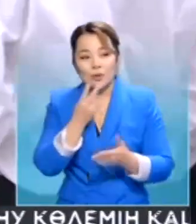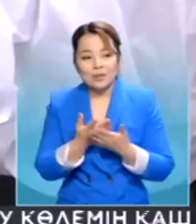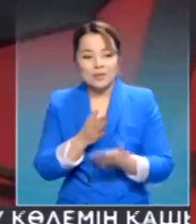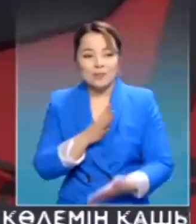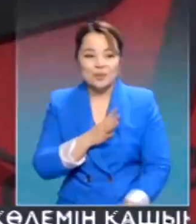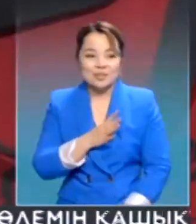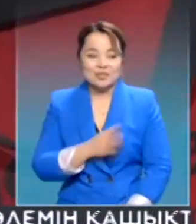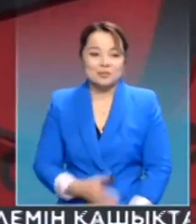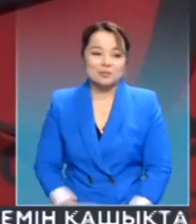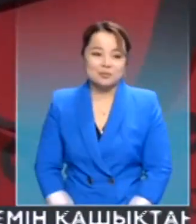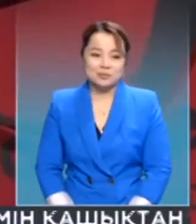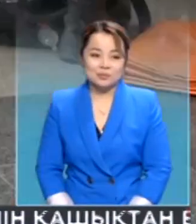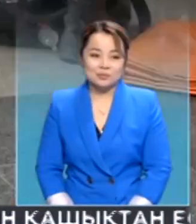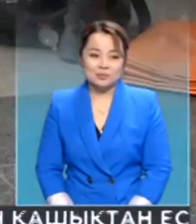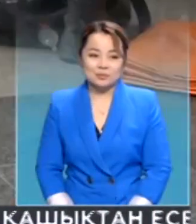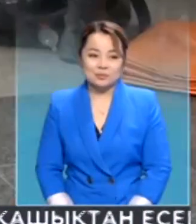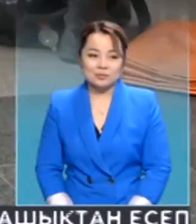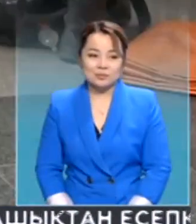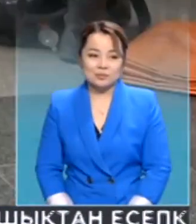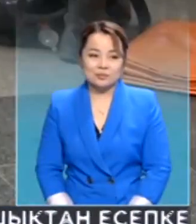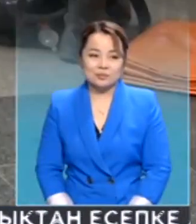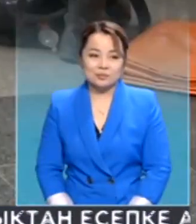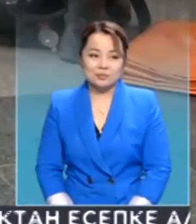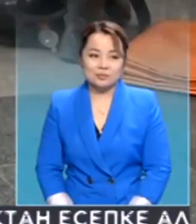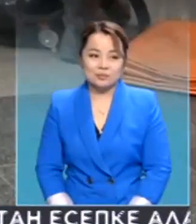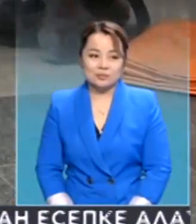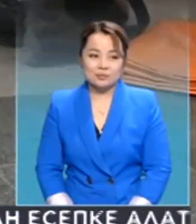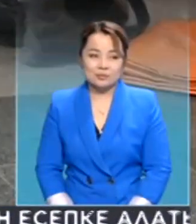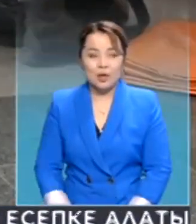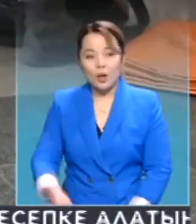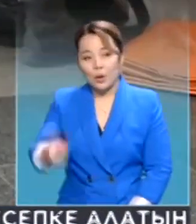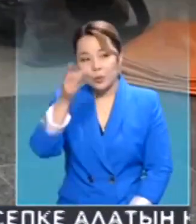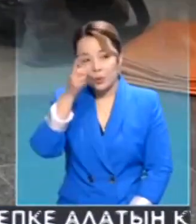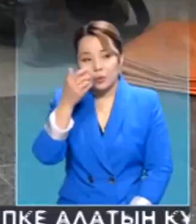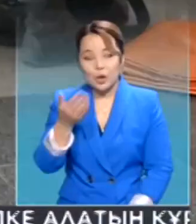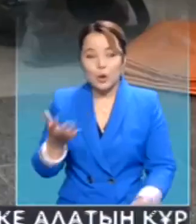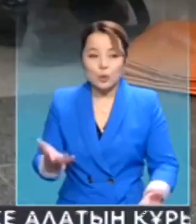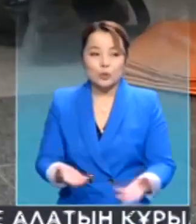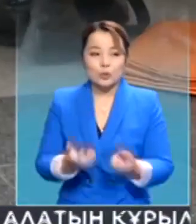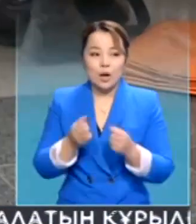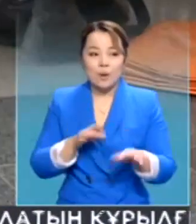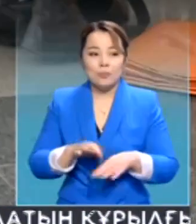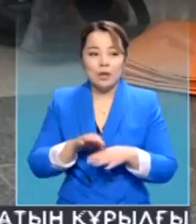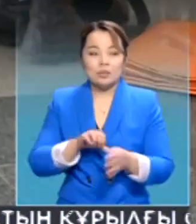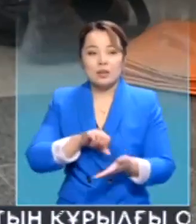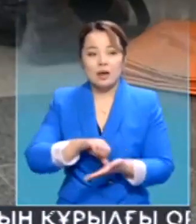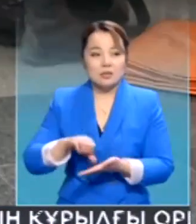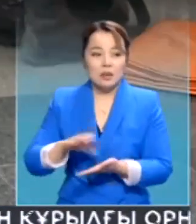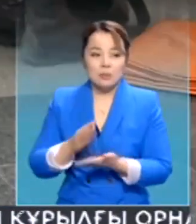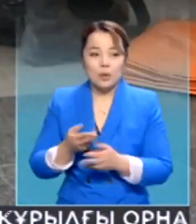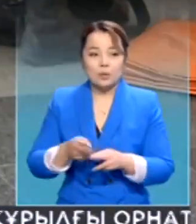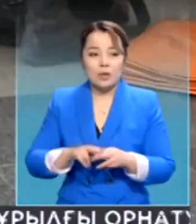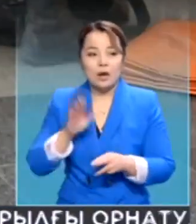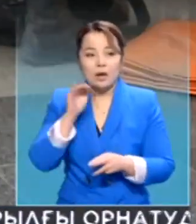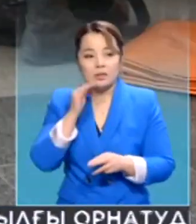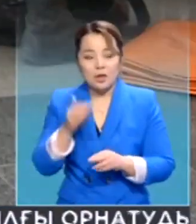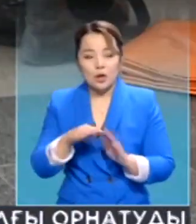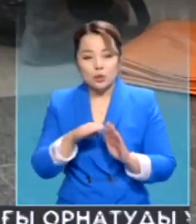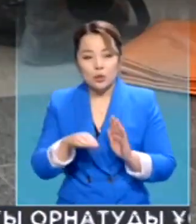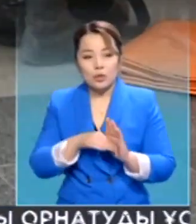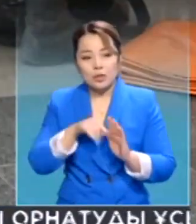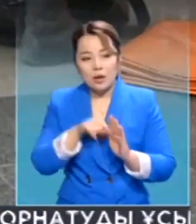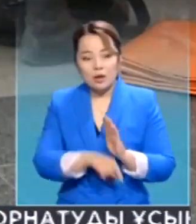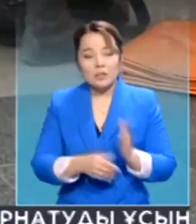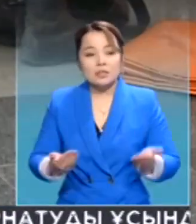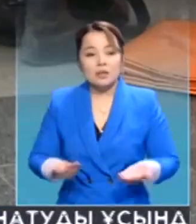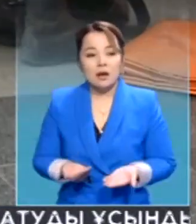туғызды. Спасательная операция в Турции. Түркиядағы құтқару операциясына қатыстық. Осы ит үйіндіге айналған үйлердің астынан